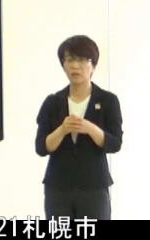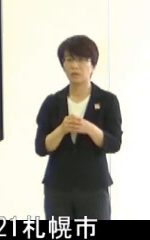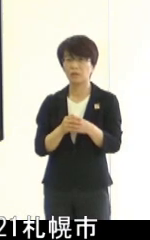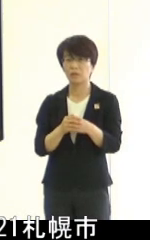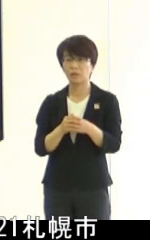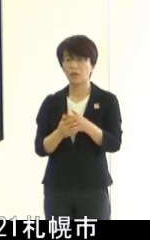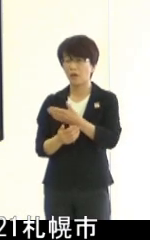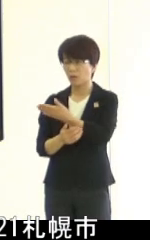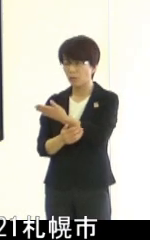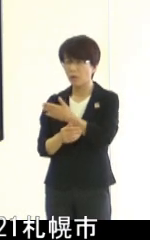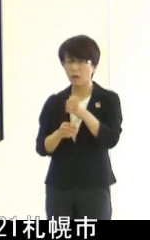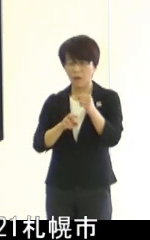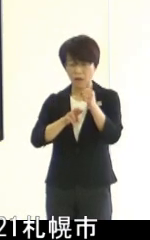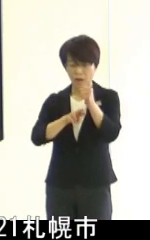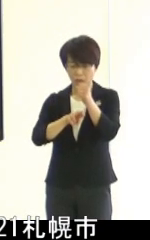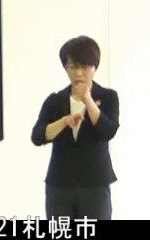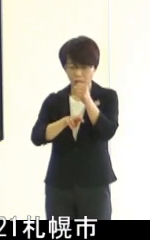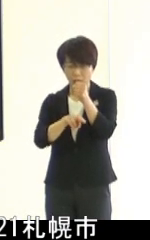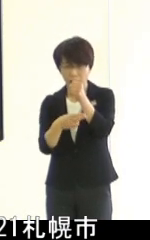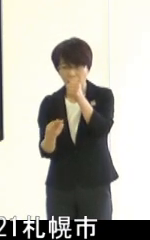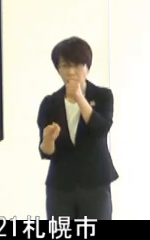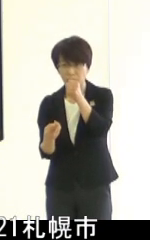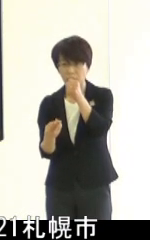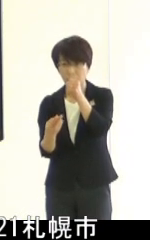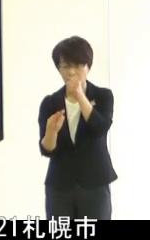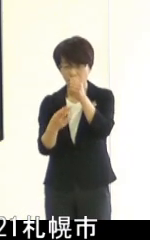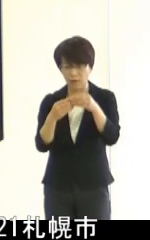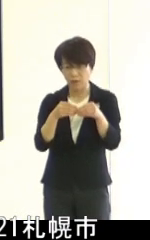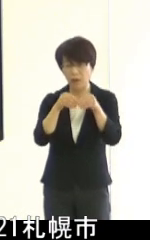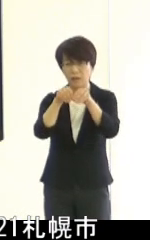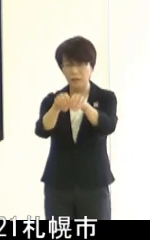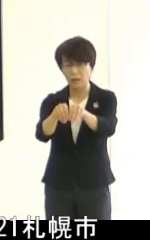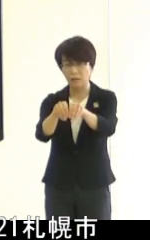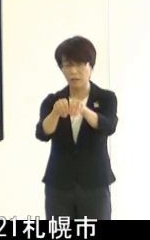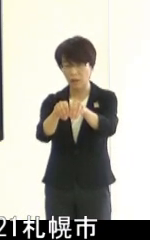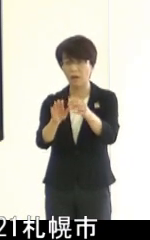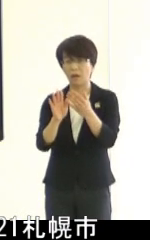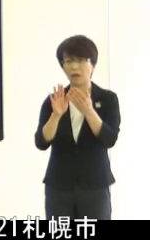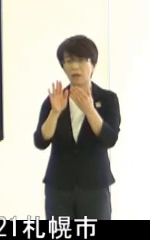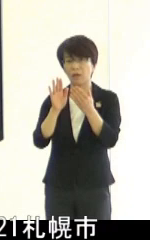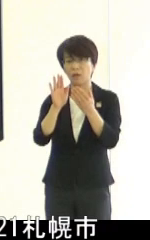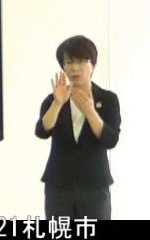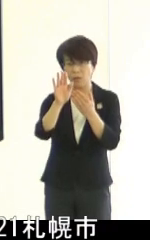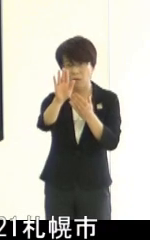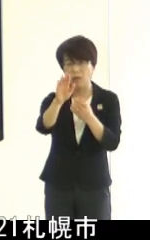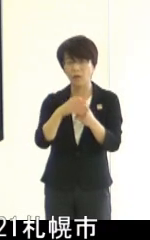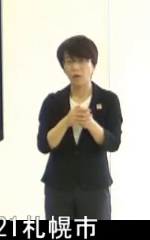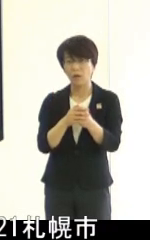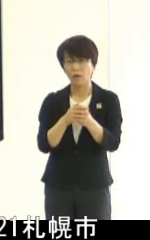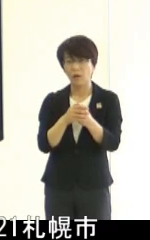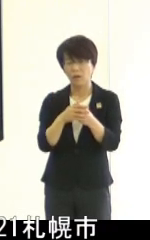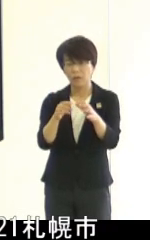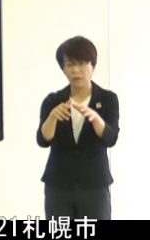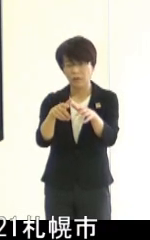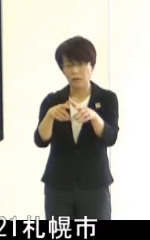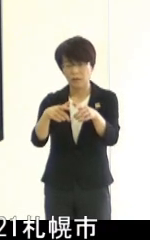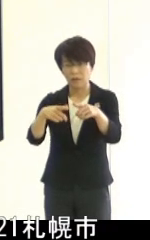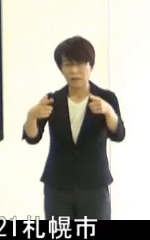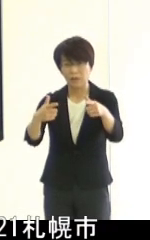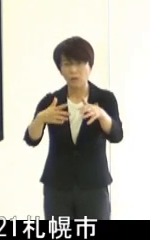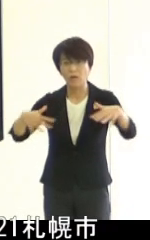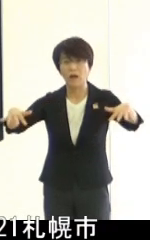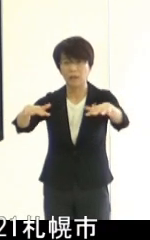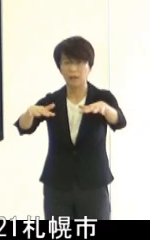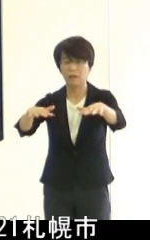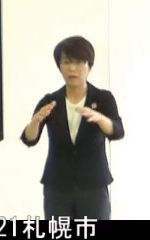この変異株の感染と今後ですね非常にこの広がりということを